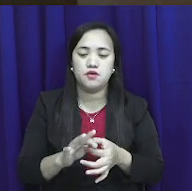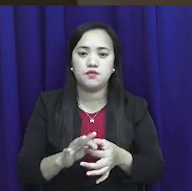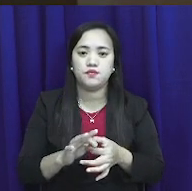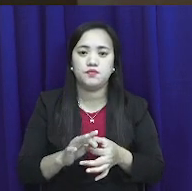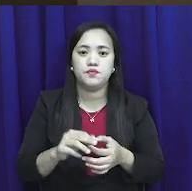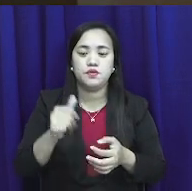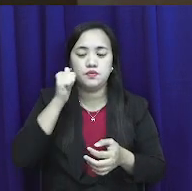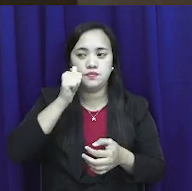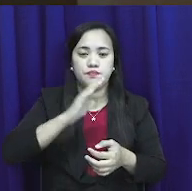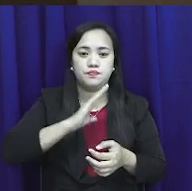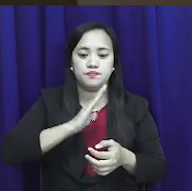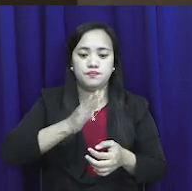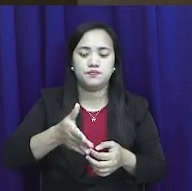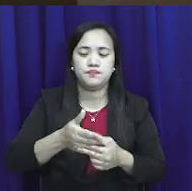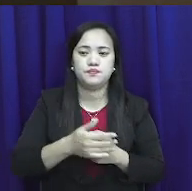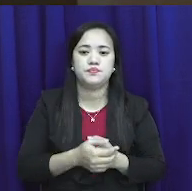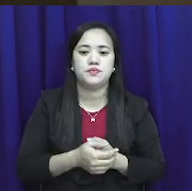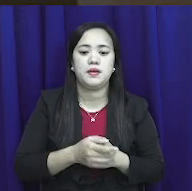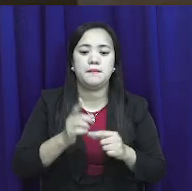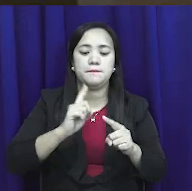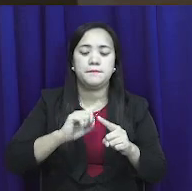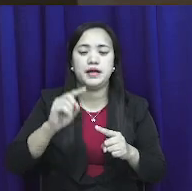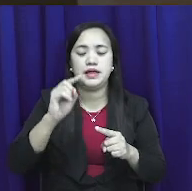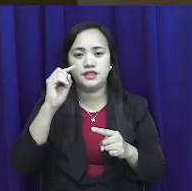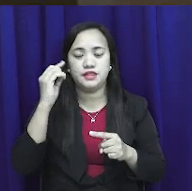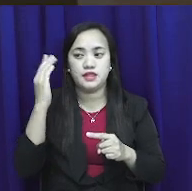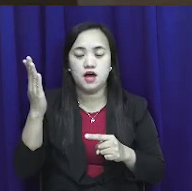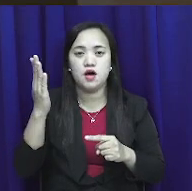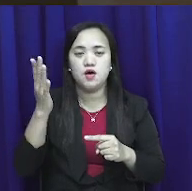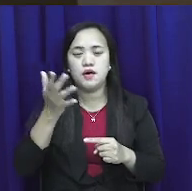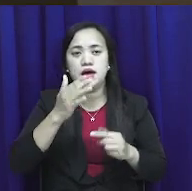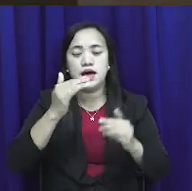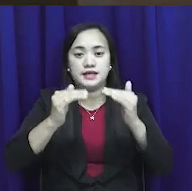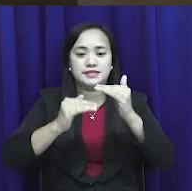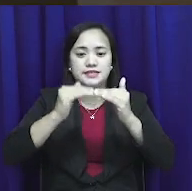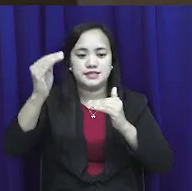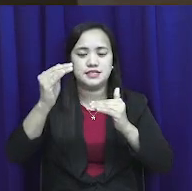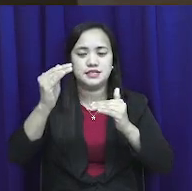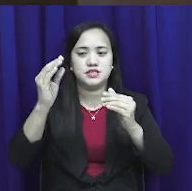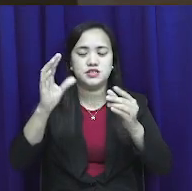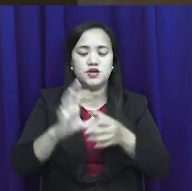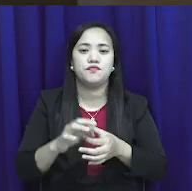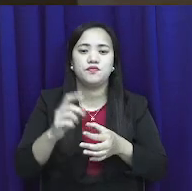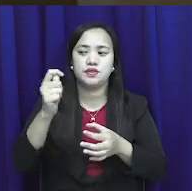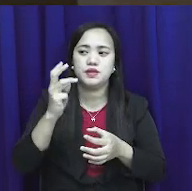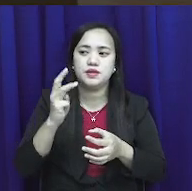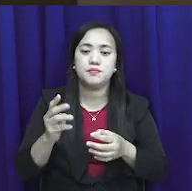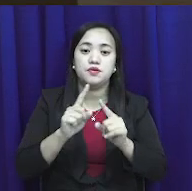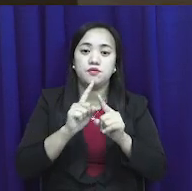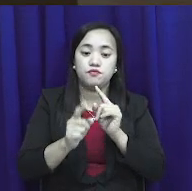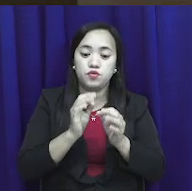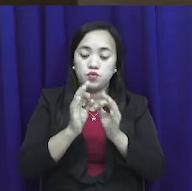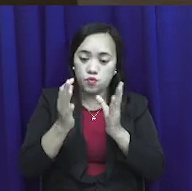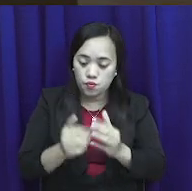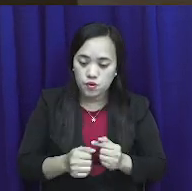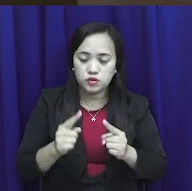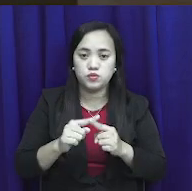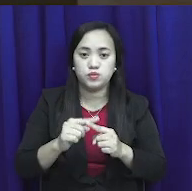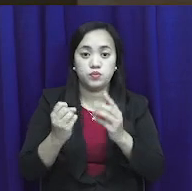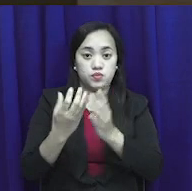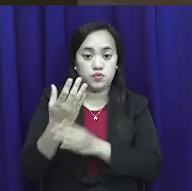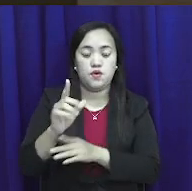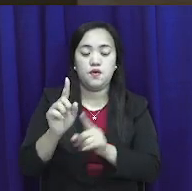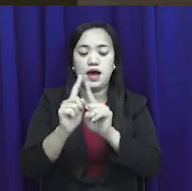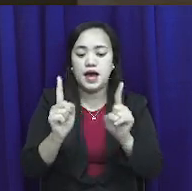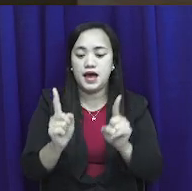virtuously but thou Exel them all so kung gusto natin na lumago as a woman dalaga ka pa ngayon